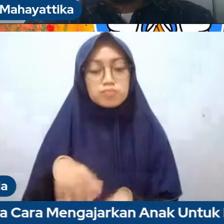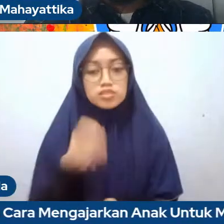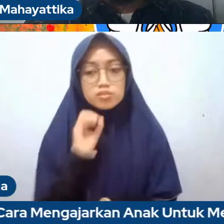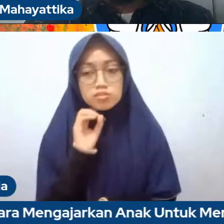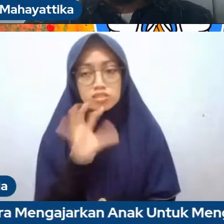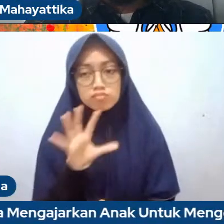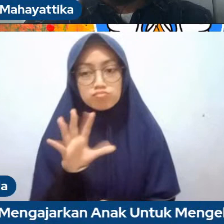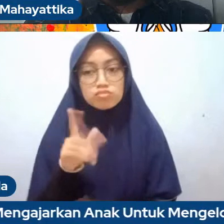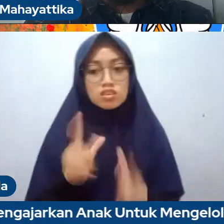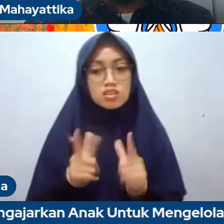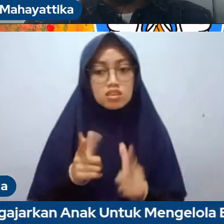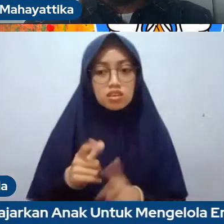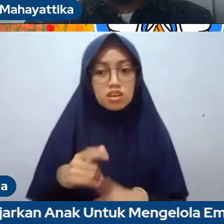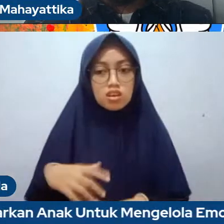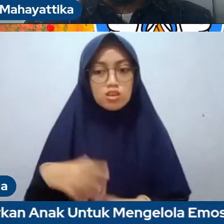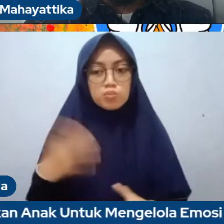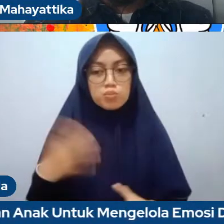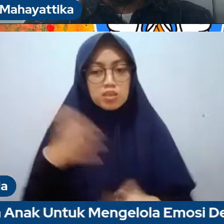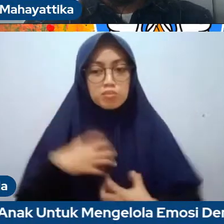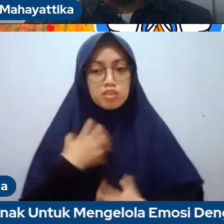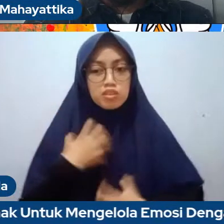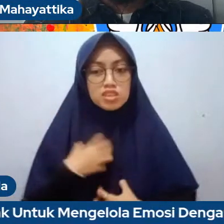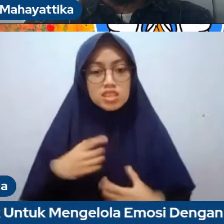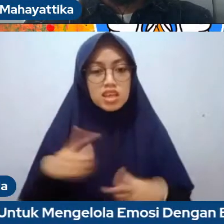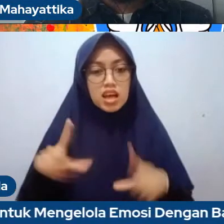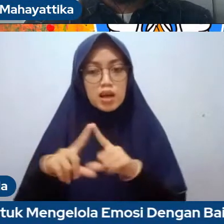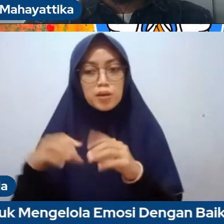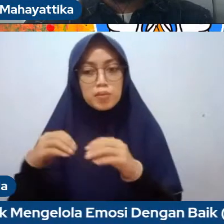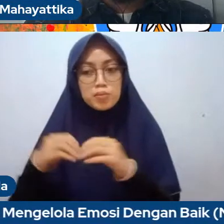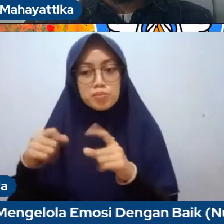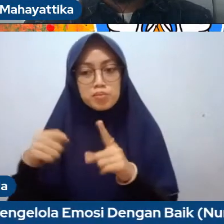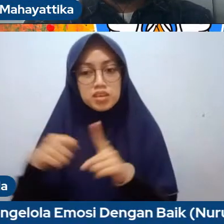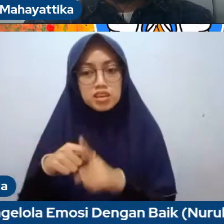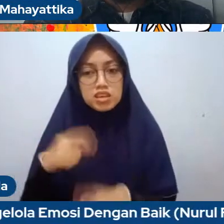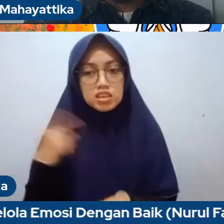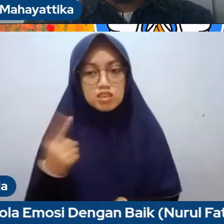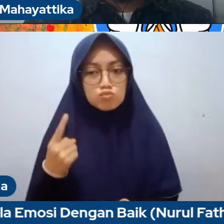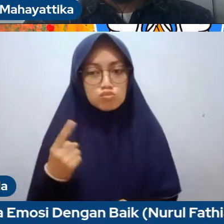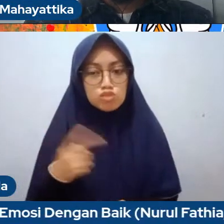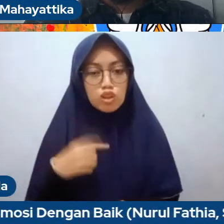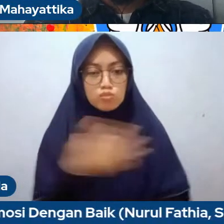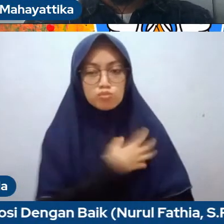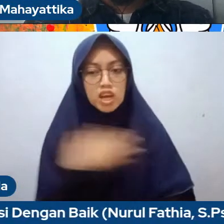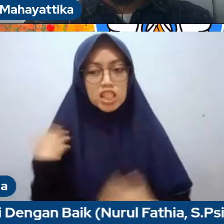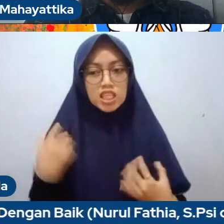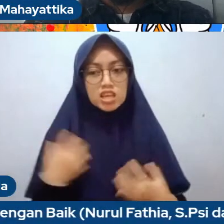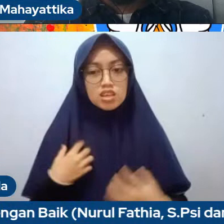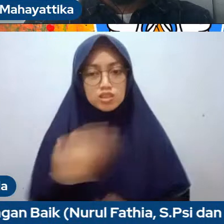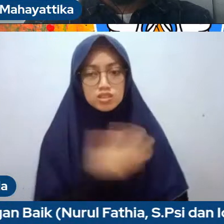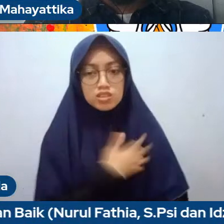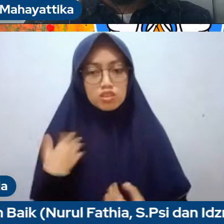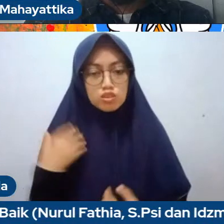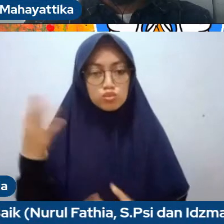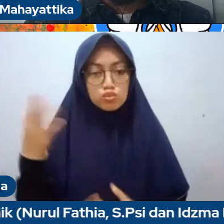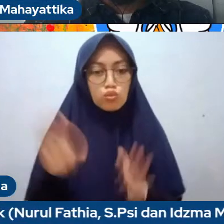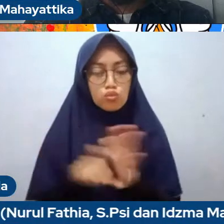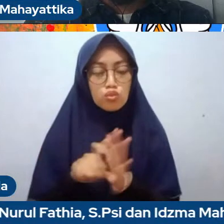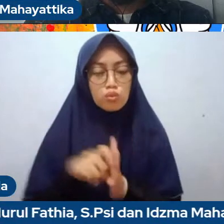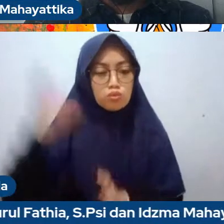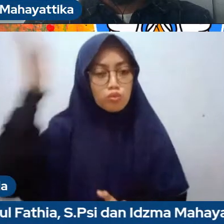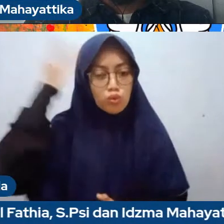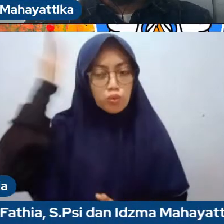keinginannya. Dan saya pikir tidak hanya ABK ya, ada anak yang normal juga suka, ada yang suka yang menyakiti dirinya sendiri. Ini gimana ini ya?